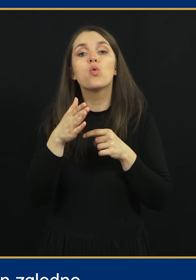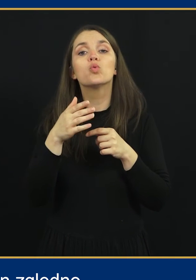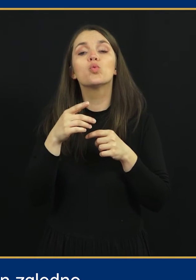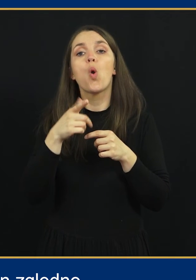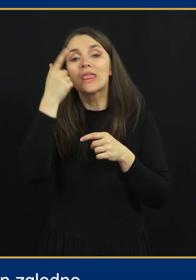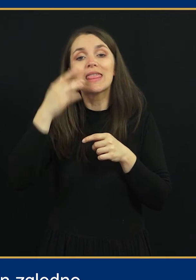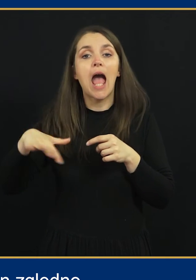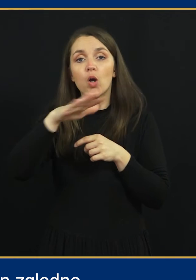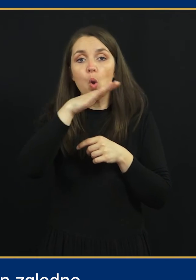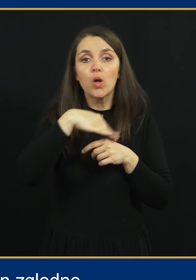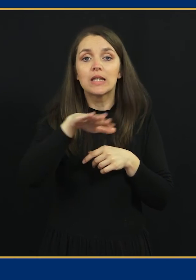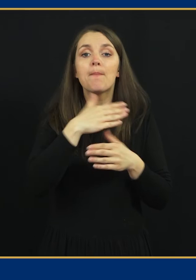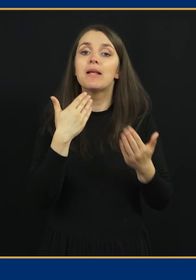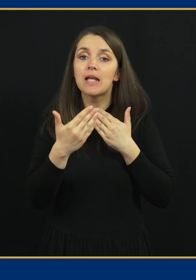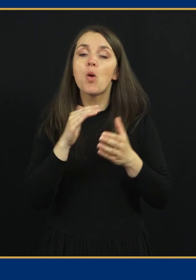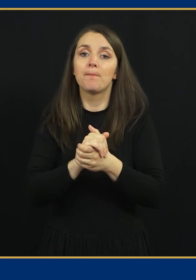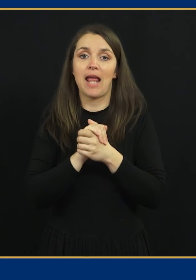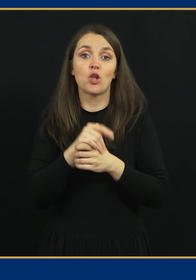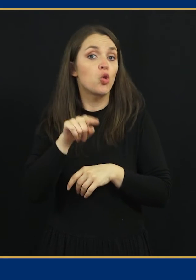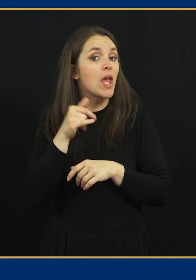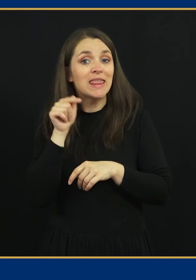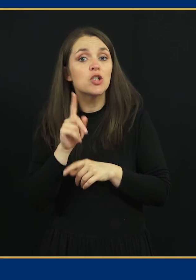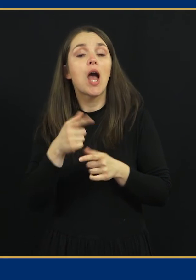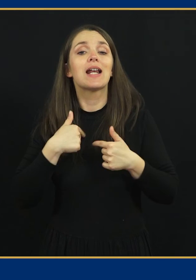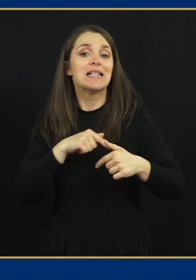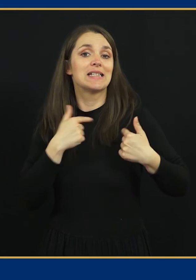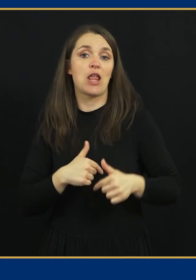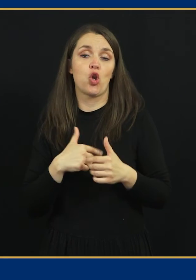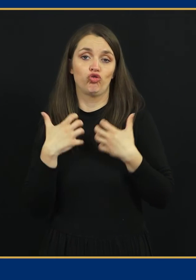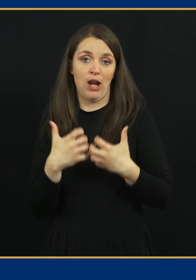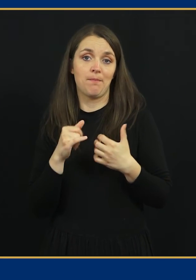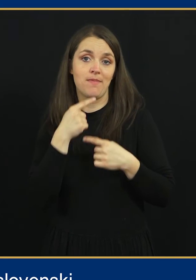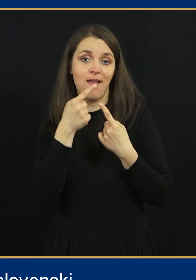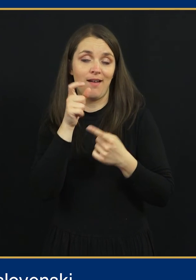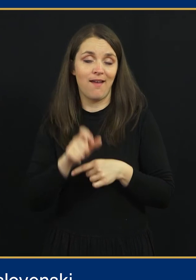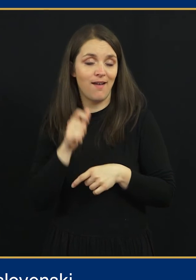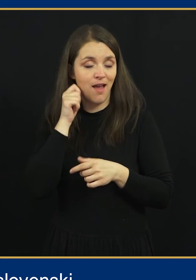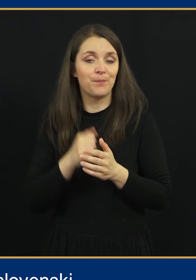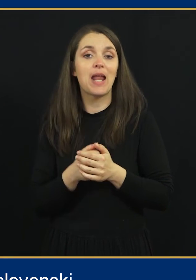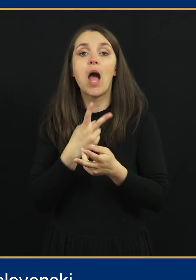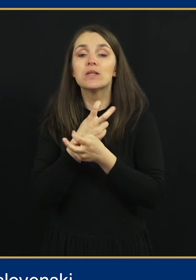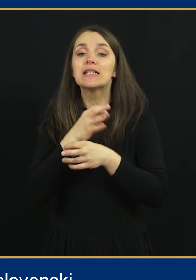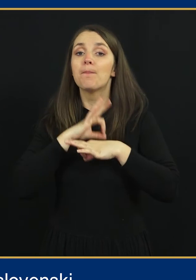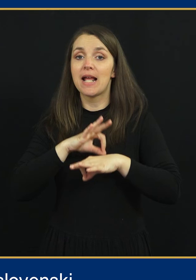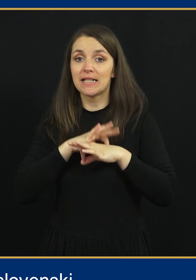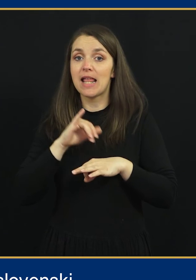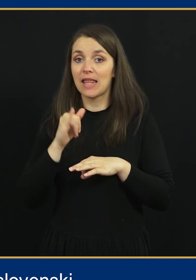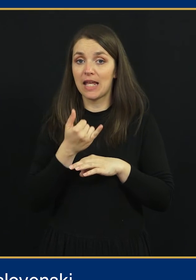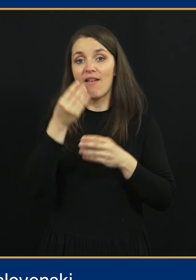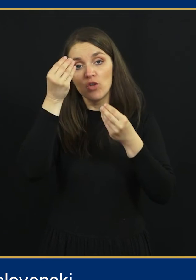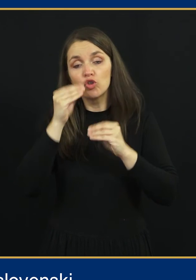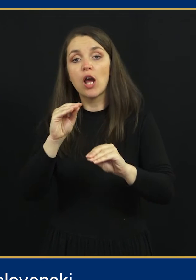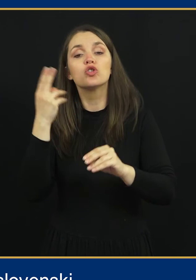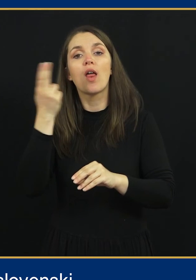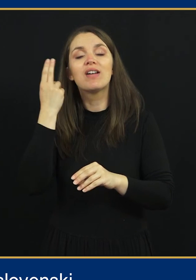narodi med seboj prijatelji. To je tisto, kar si iskreno želim, je dejala. Avstrijski predsednik je v čast